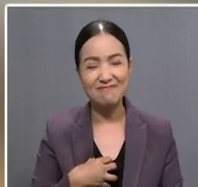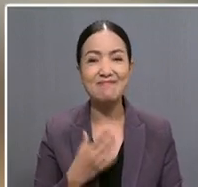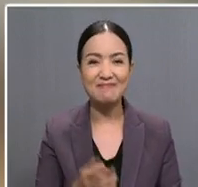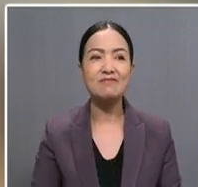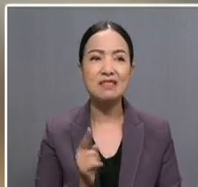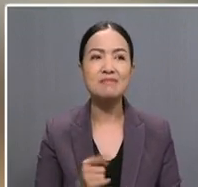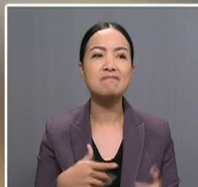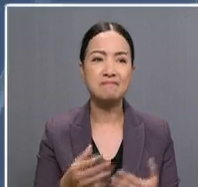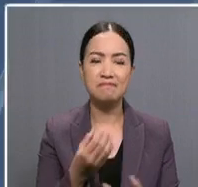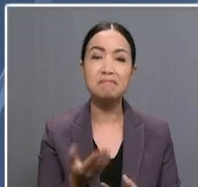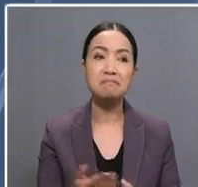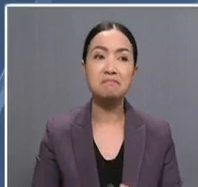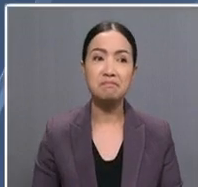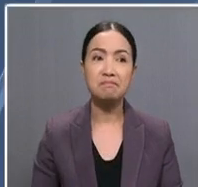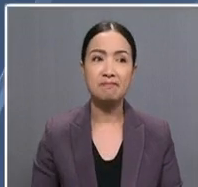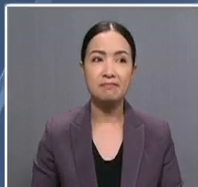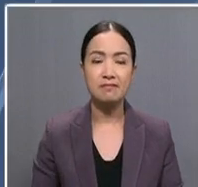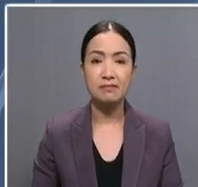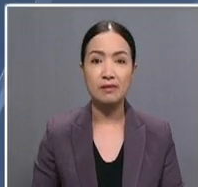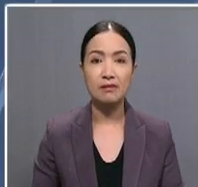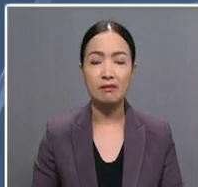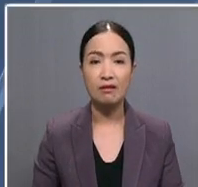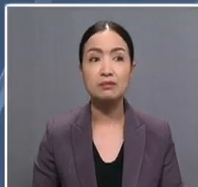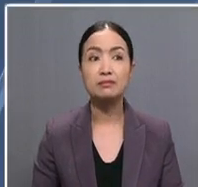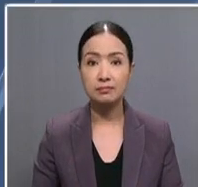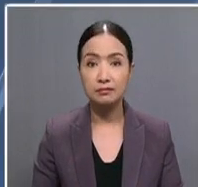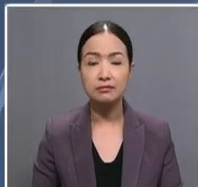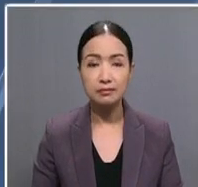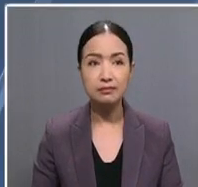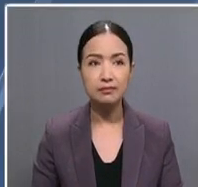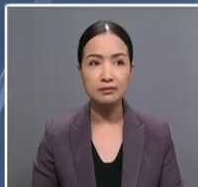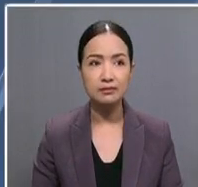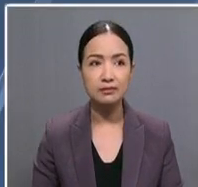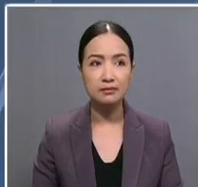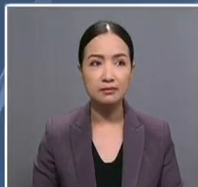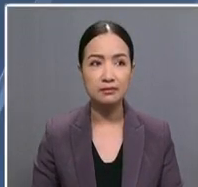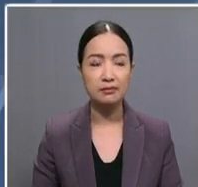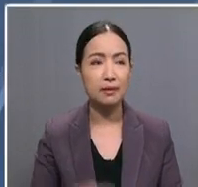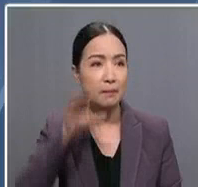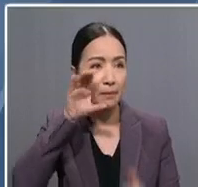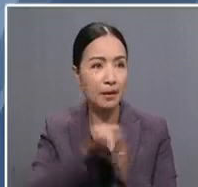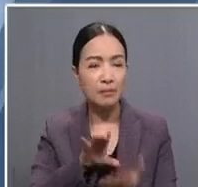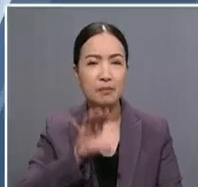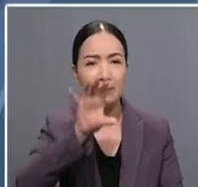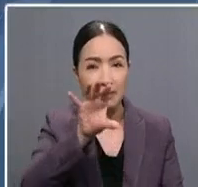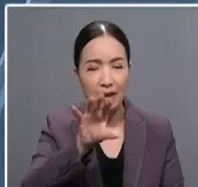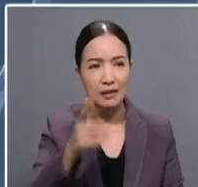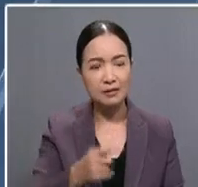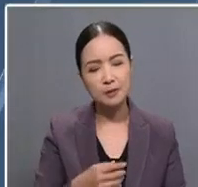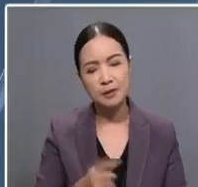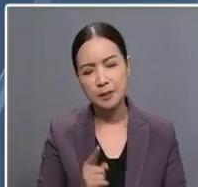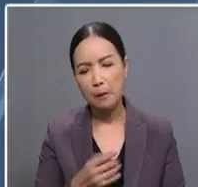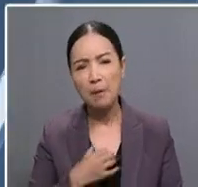จริงๆก็ไม่เป็นไรนะฮ ะ นี่แหละครับท่านผู้ชมครับปรากฏว่าหลังจากโพสต์ไปเนี่ยเธอก็ไม่ได้อยากจะเอาเรื่องเอาราวอะไรนะเ